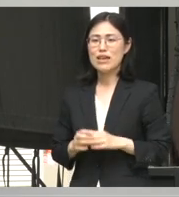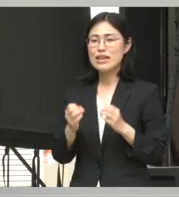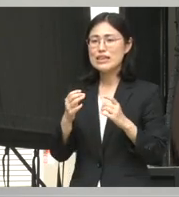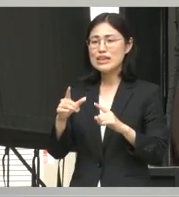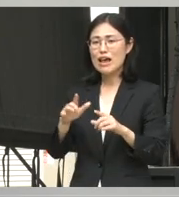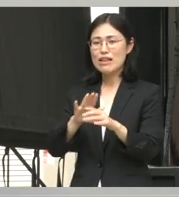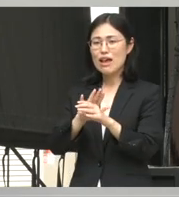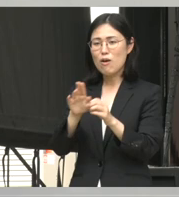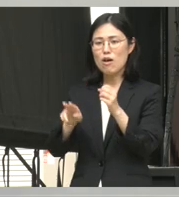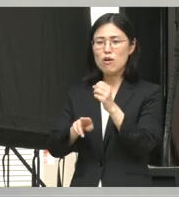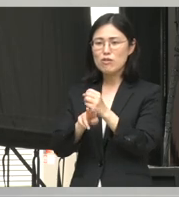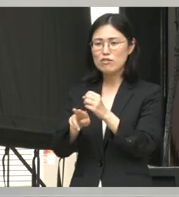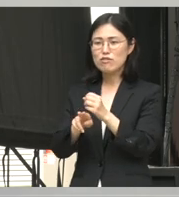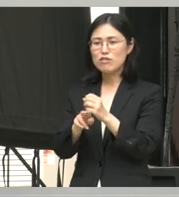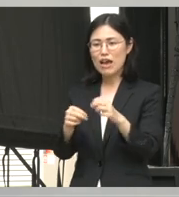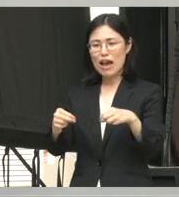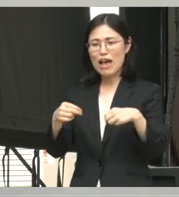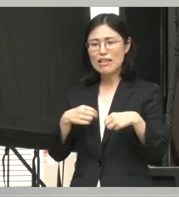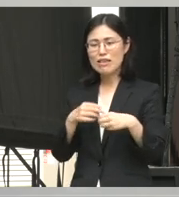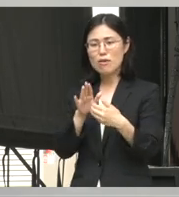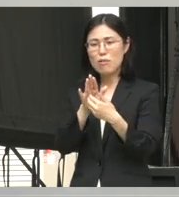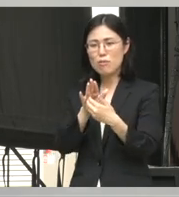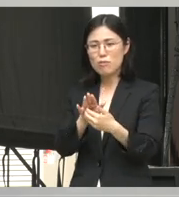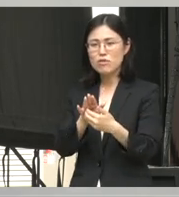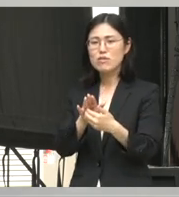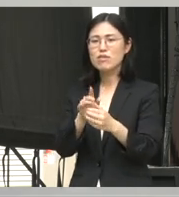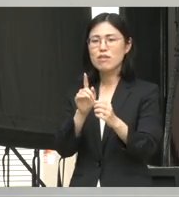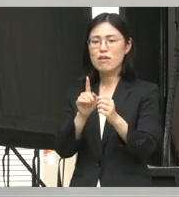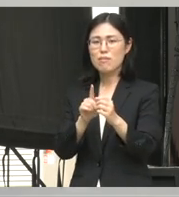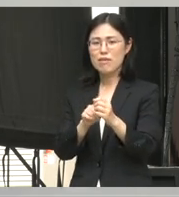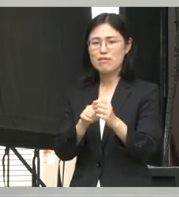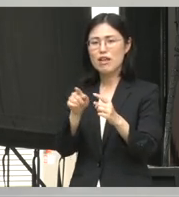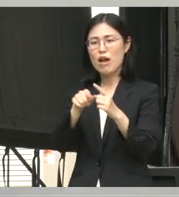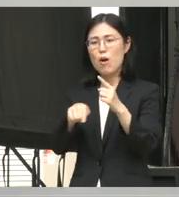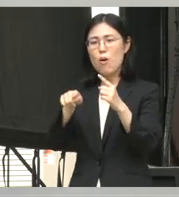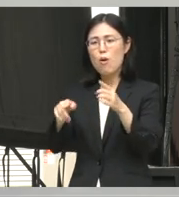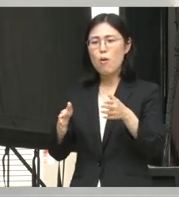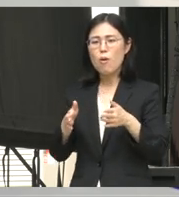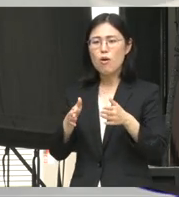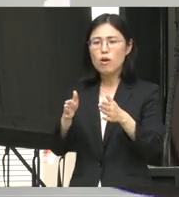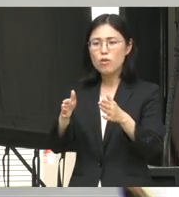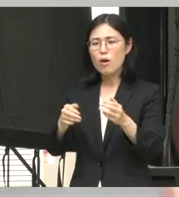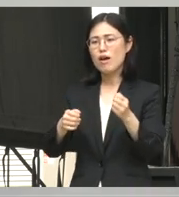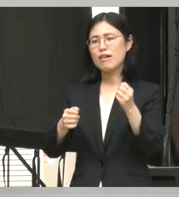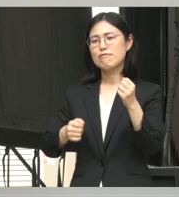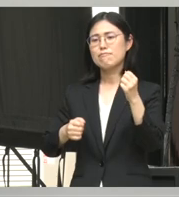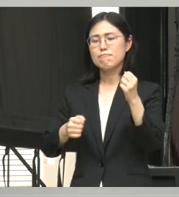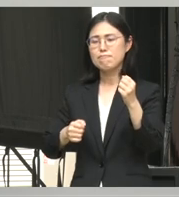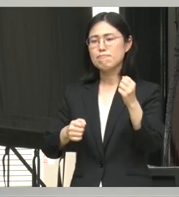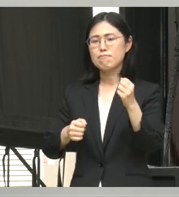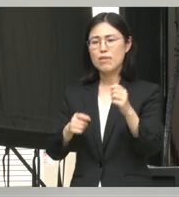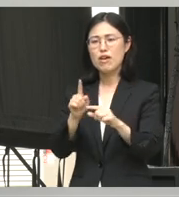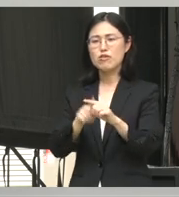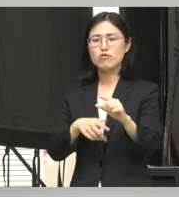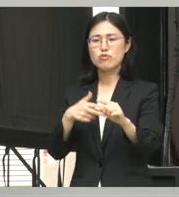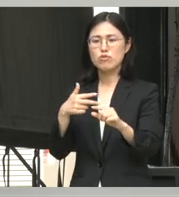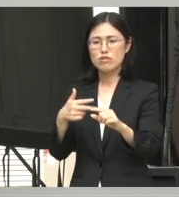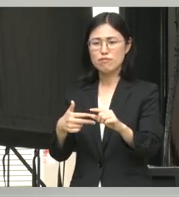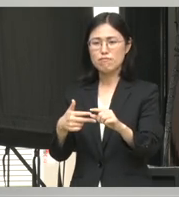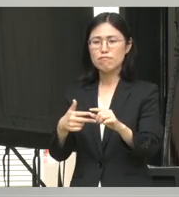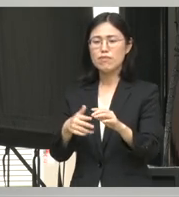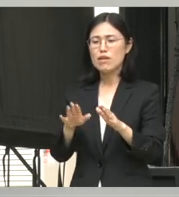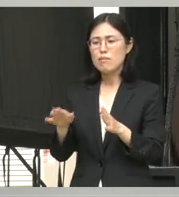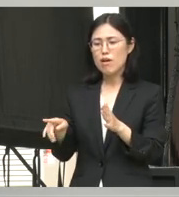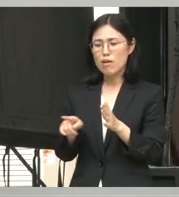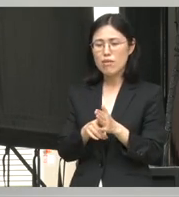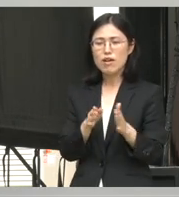染症防止のため公道でのリレーを断念せざるを得ず、これまで準備を進めてこられ